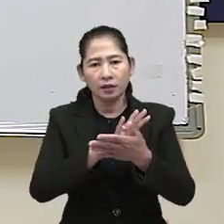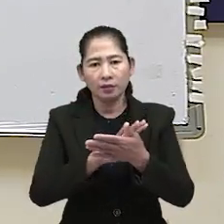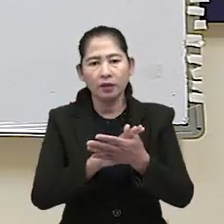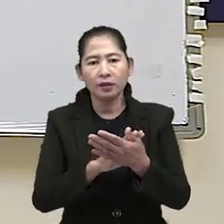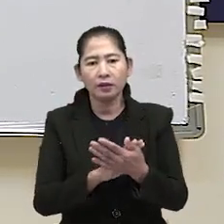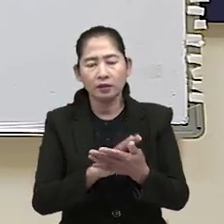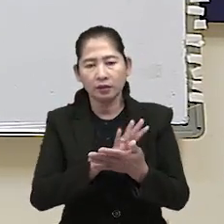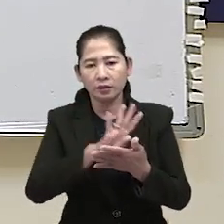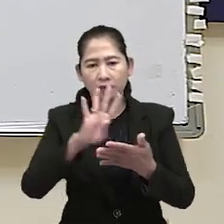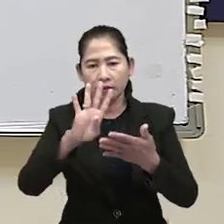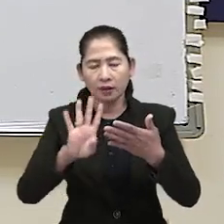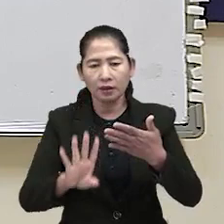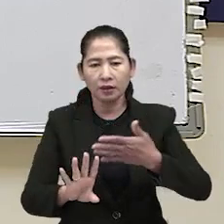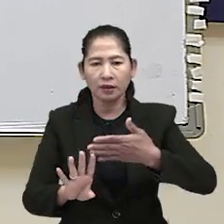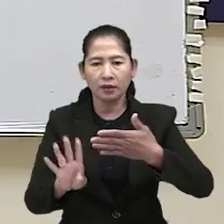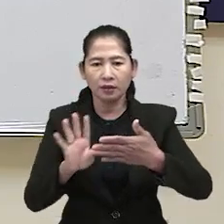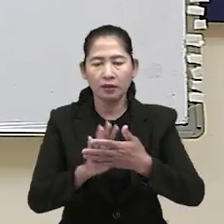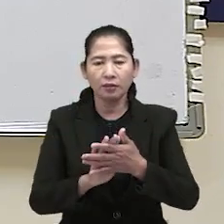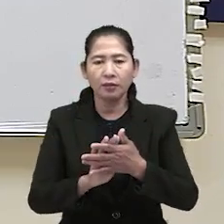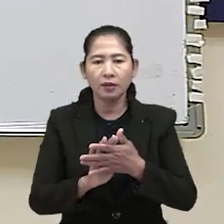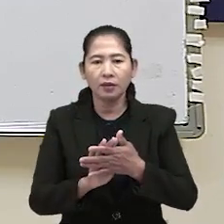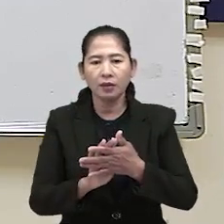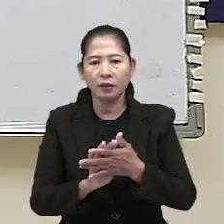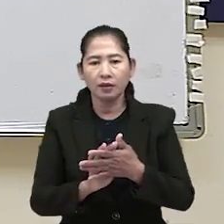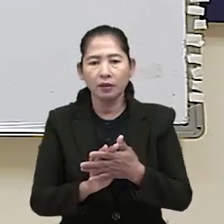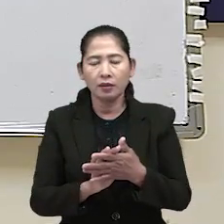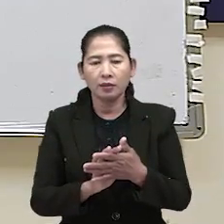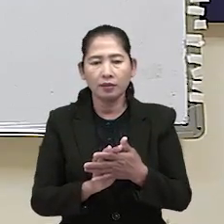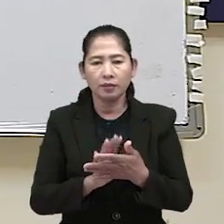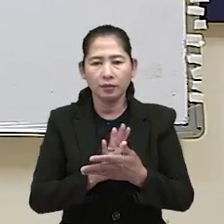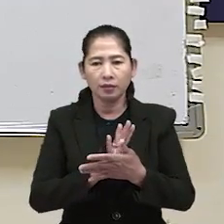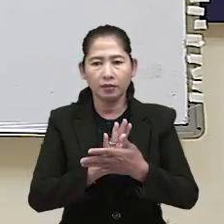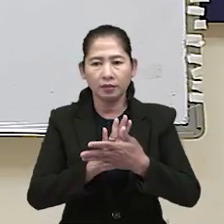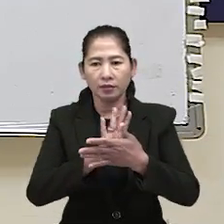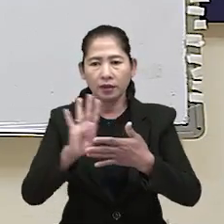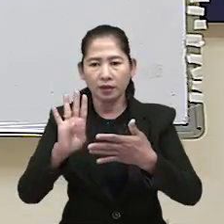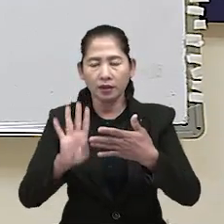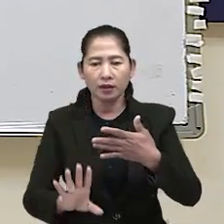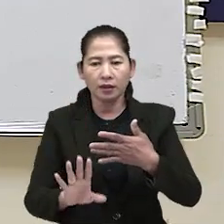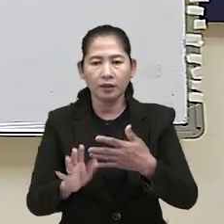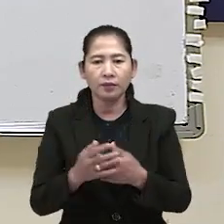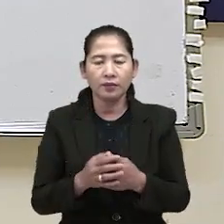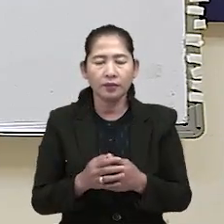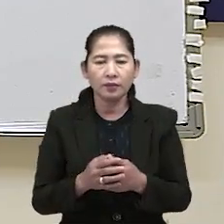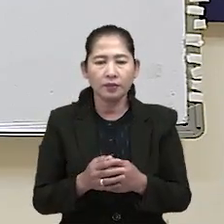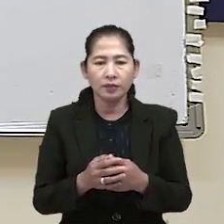ចាអញ្ចឹងអ្នកគ្រូដាក់ហើយណាកូនណាកំណាប់របស់អ្នកគ្រូគឺ